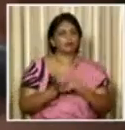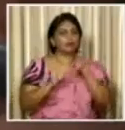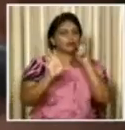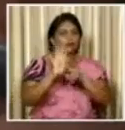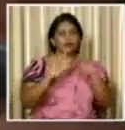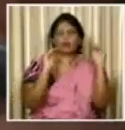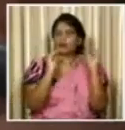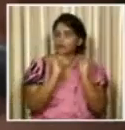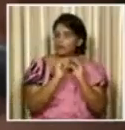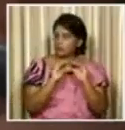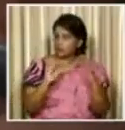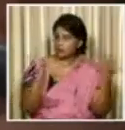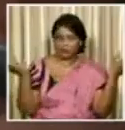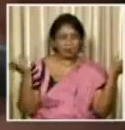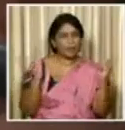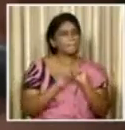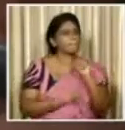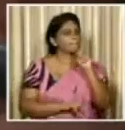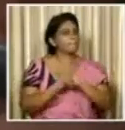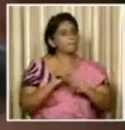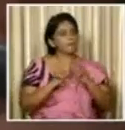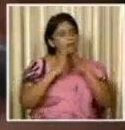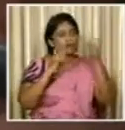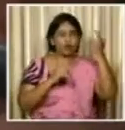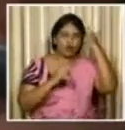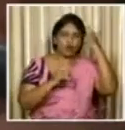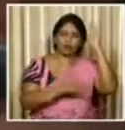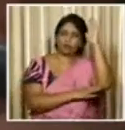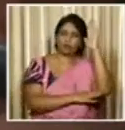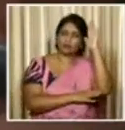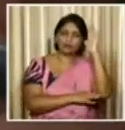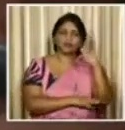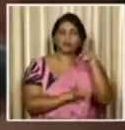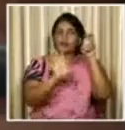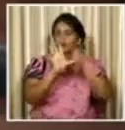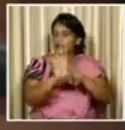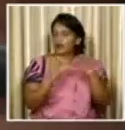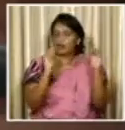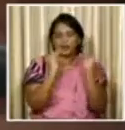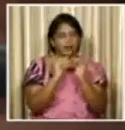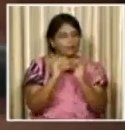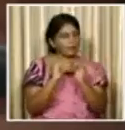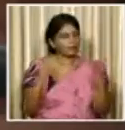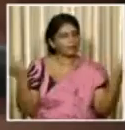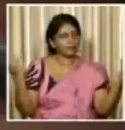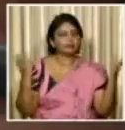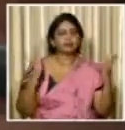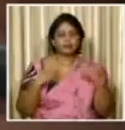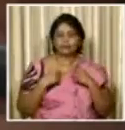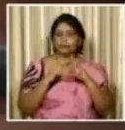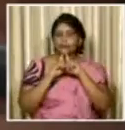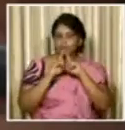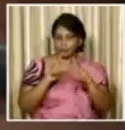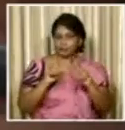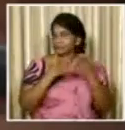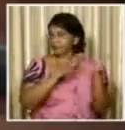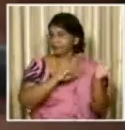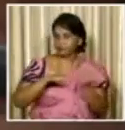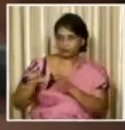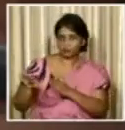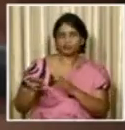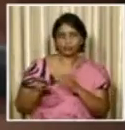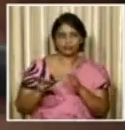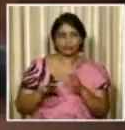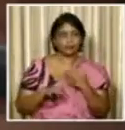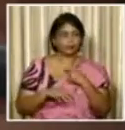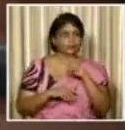tu ucitane. Parlimen tu mana tarang ulugi dia tu iswat. Ketua putu tu ucitane kini kini. Magi ekatau. Ina ketamai dem visale satu mangi